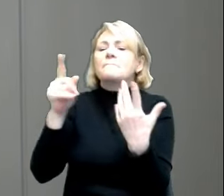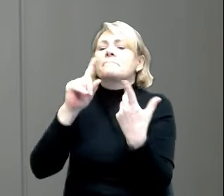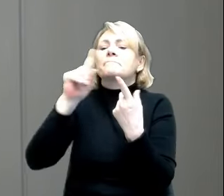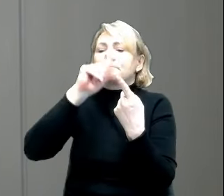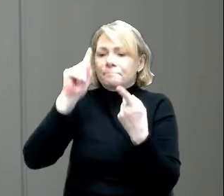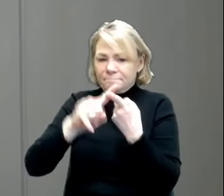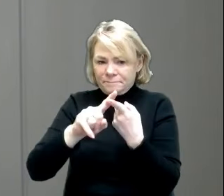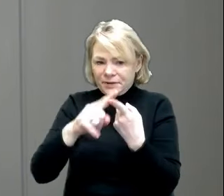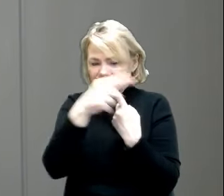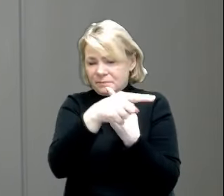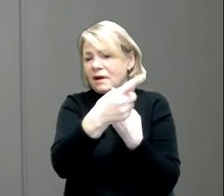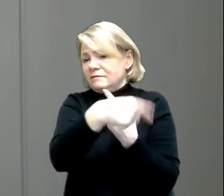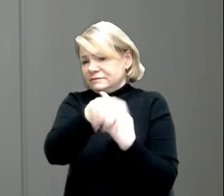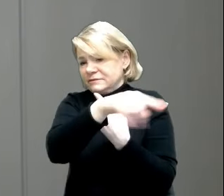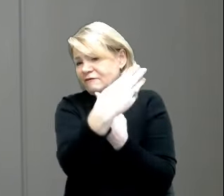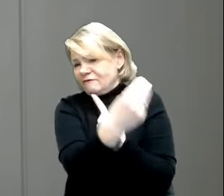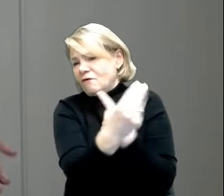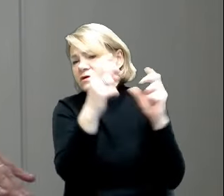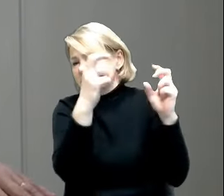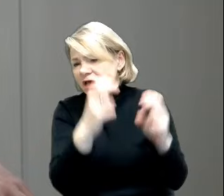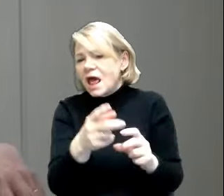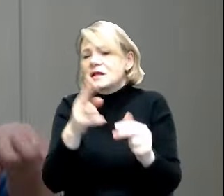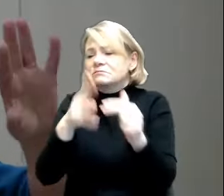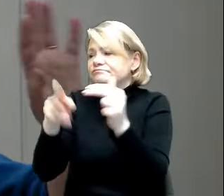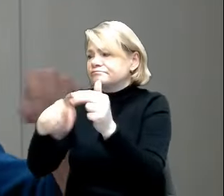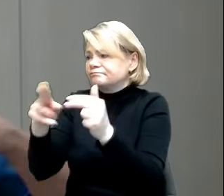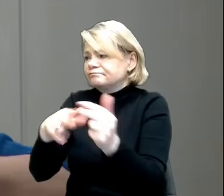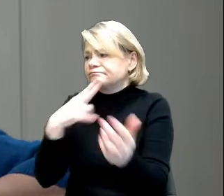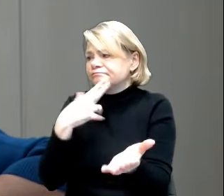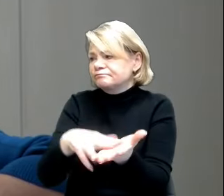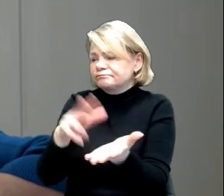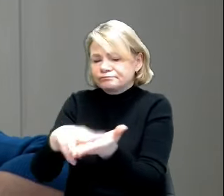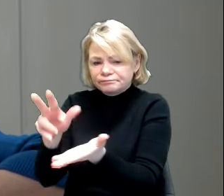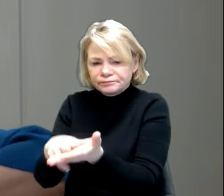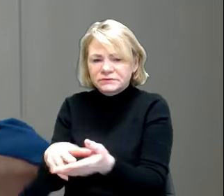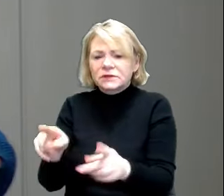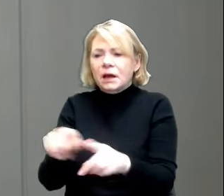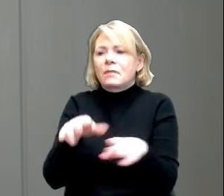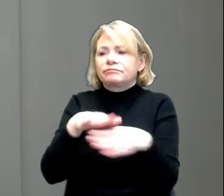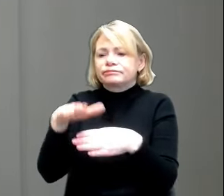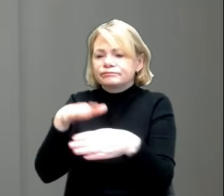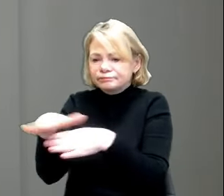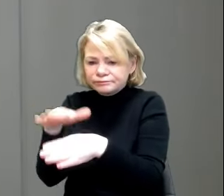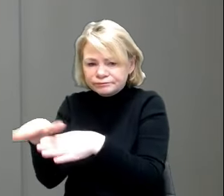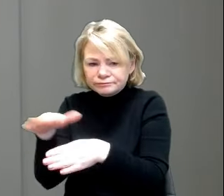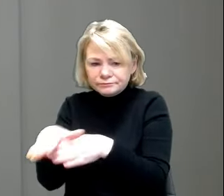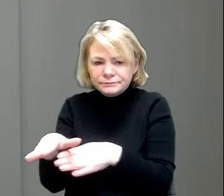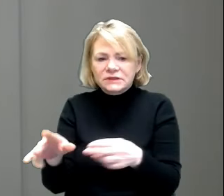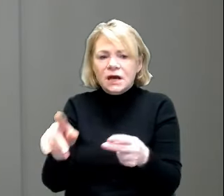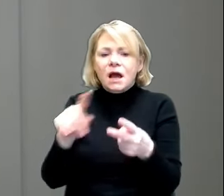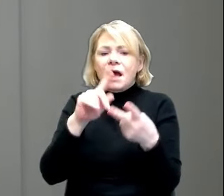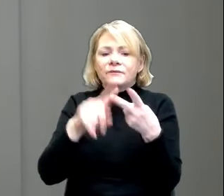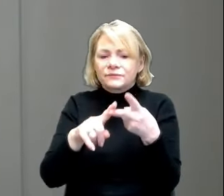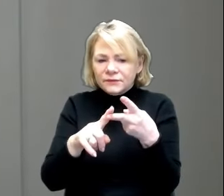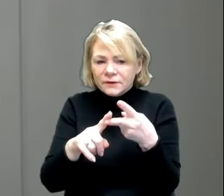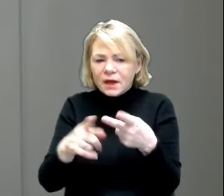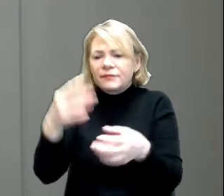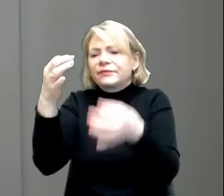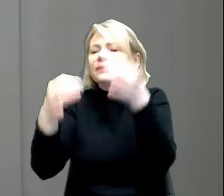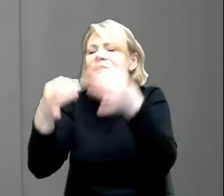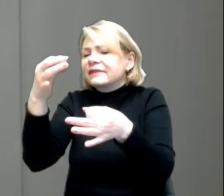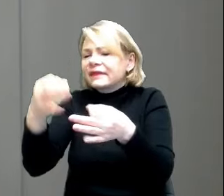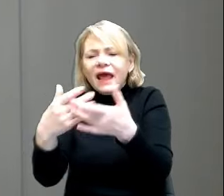va priimate sprendimus antroji čia sėdi turi įgyvendinti jūsų sprendimus trečioji valdžia yra teismai vat